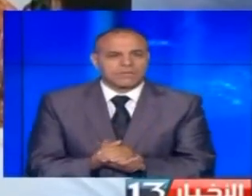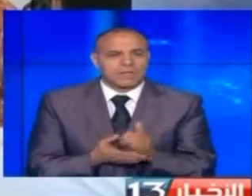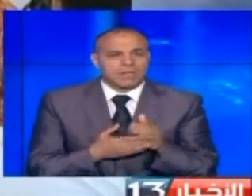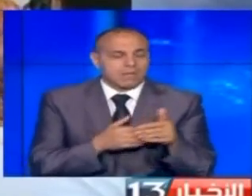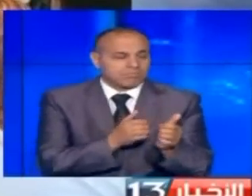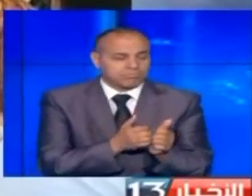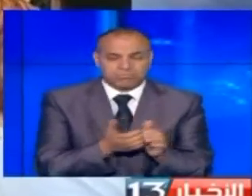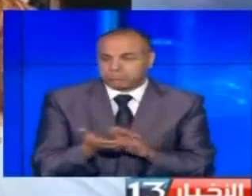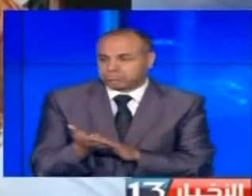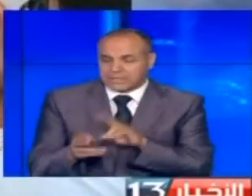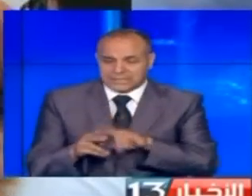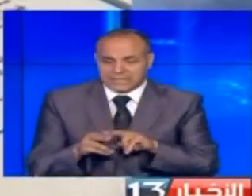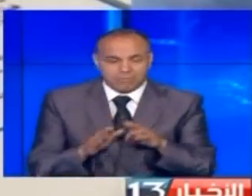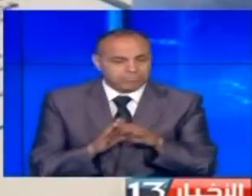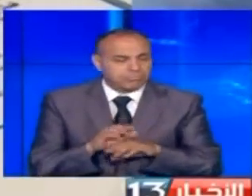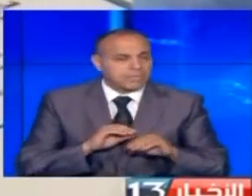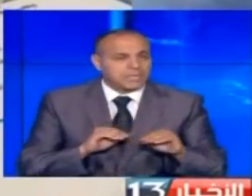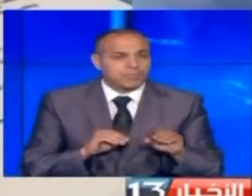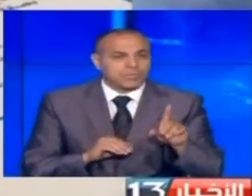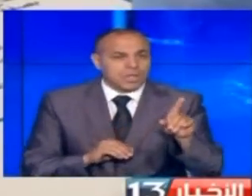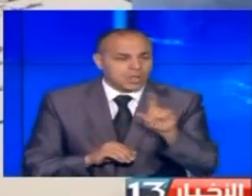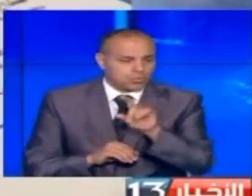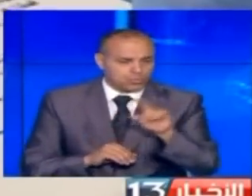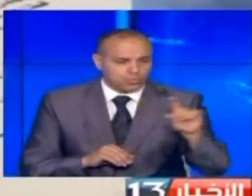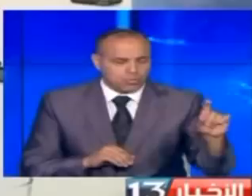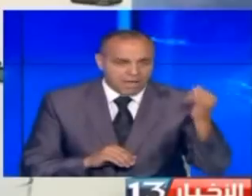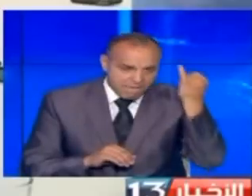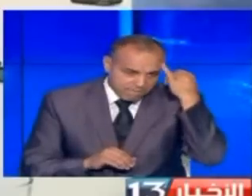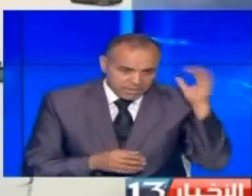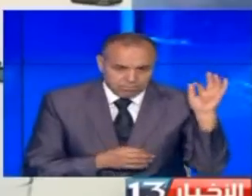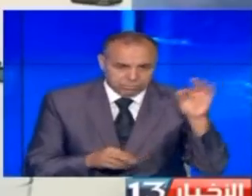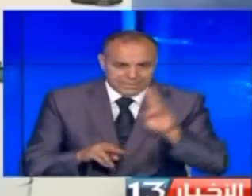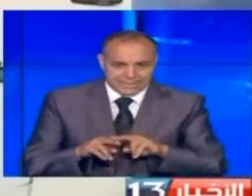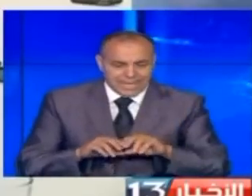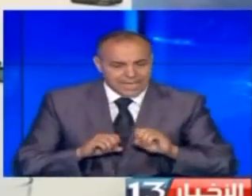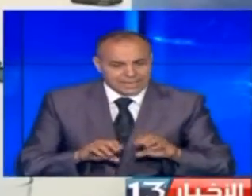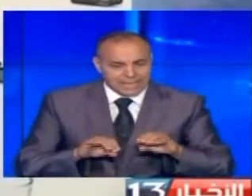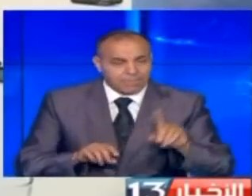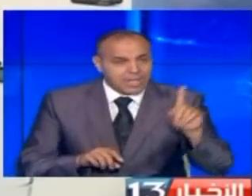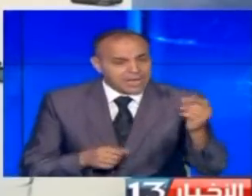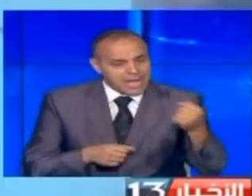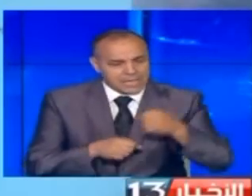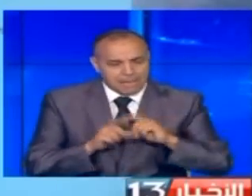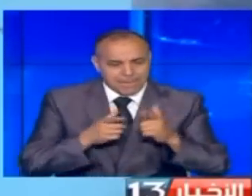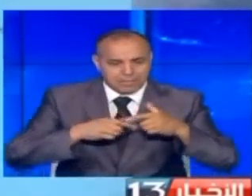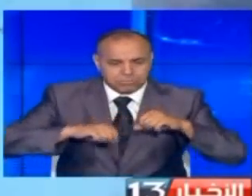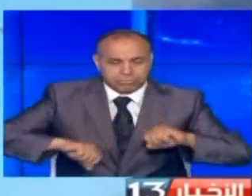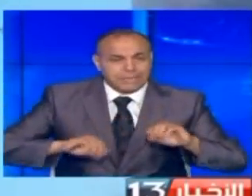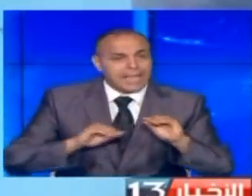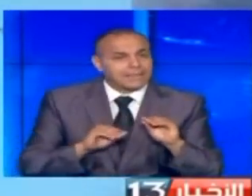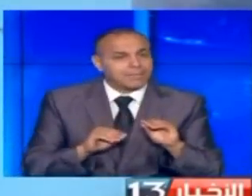الائتلاف المدني لإصلاح المنظومة التربوية جملة من المقترحات لإصلاح التعليم، منها إحداث مجلس أعلى